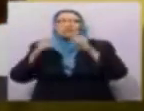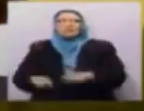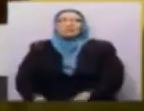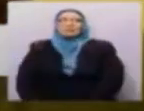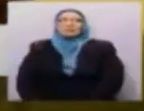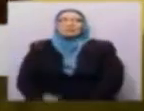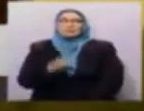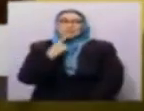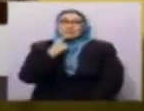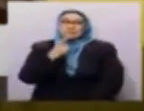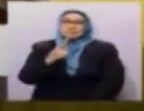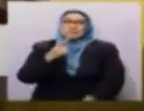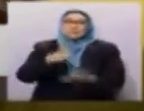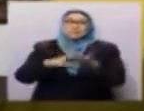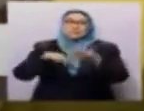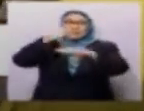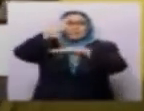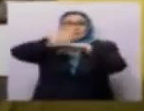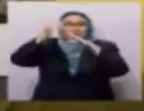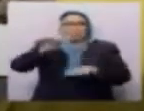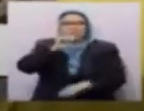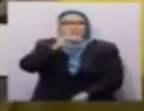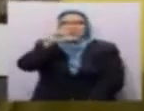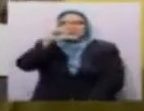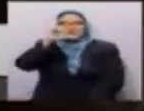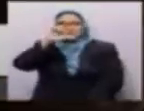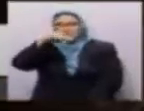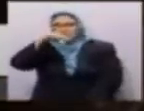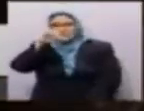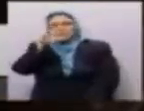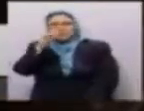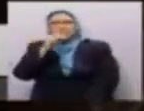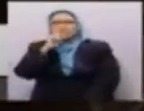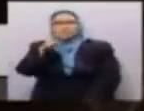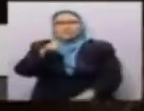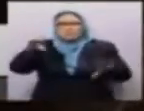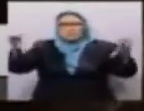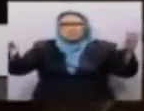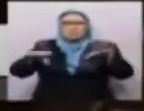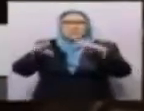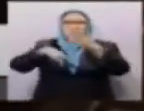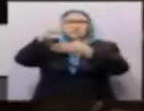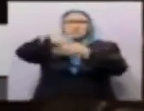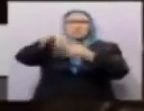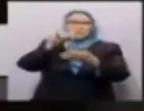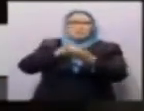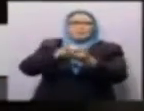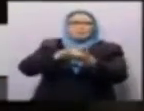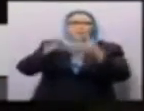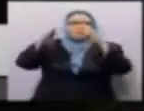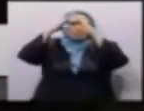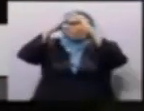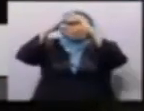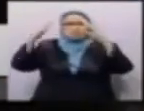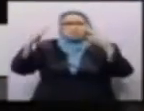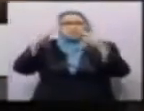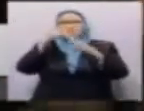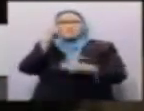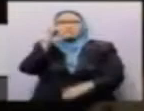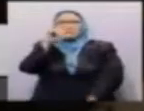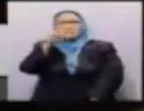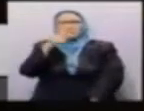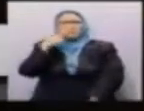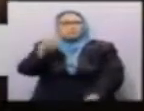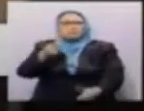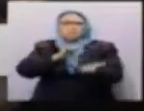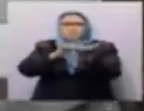Jelas pengasas Al-Kalam Datuk Seri Baharudin Abu, sejak program itu dianjurkan di Perumahan Kilat Kampung Gelang minggu lepas, pihaknya telah merawat lebih